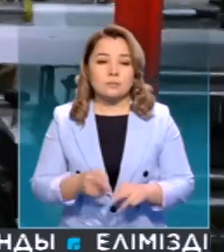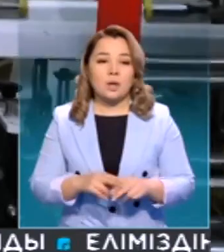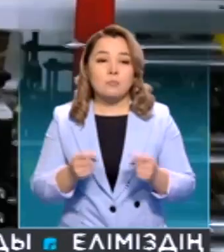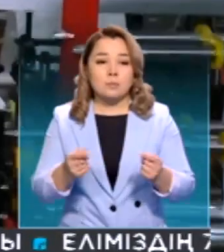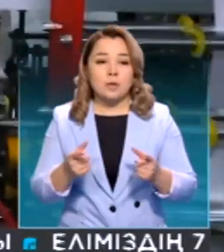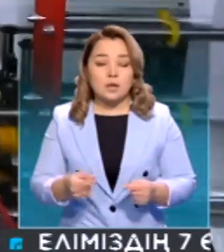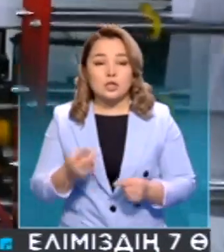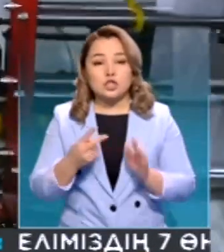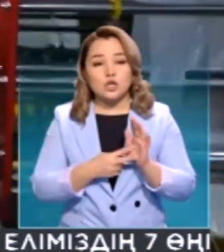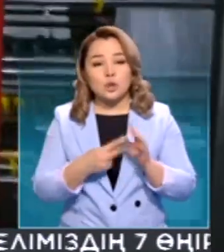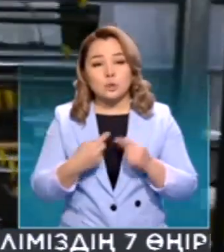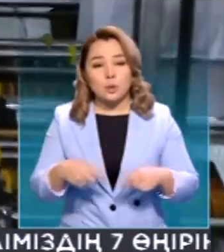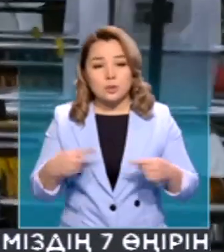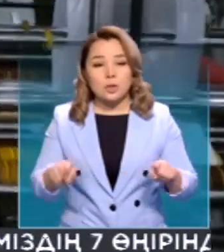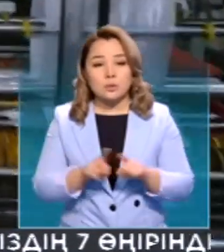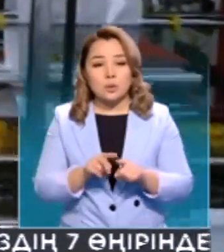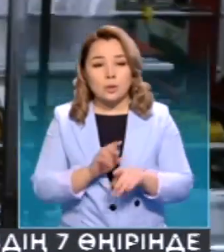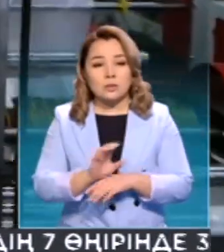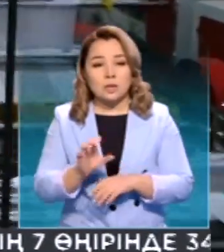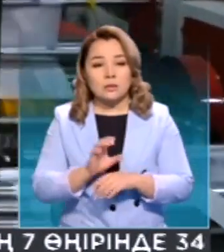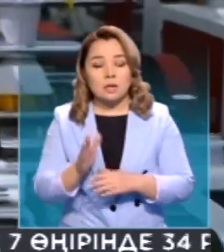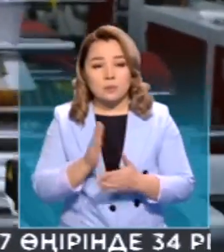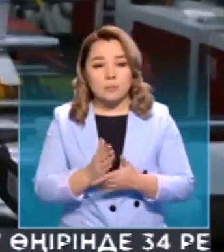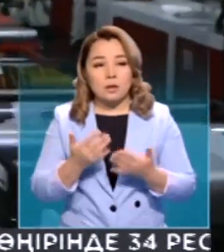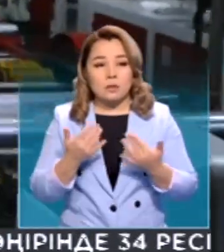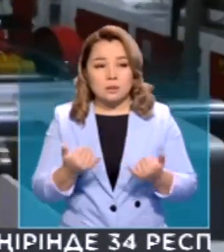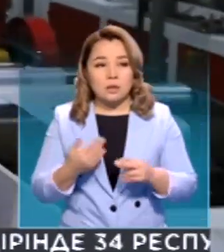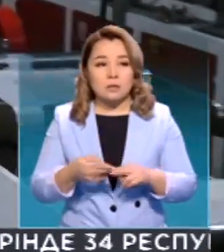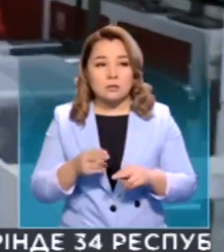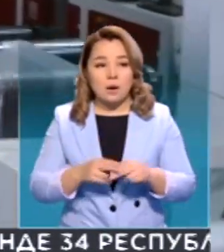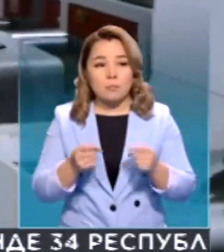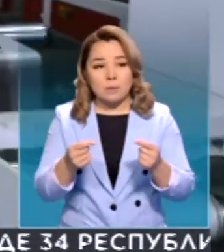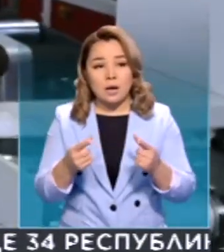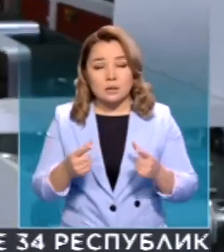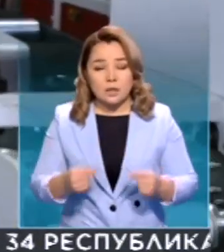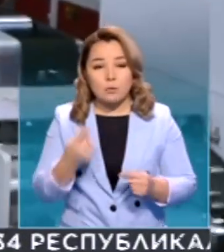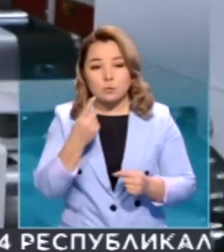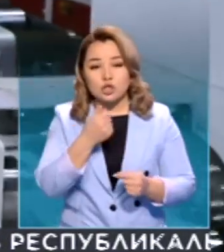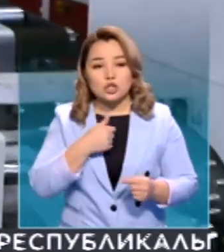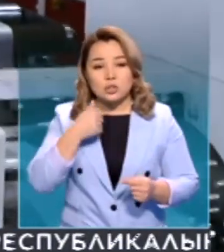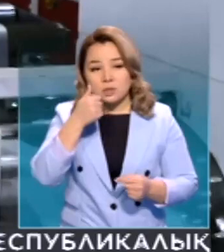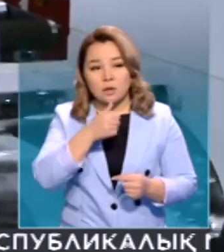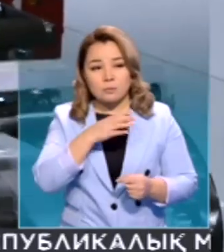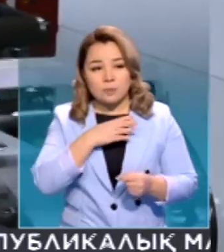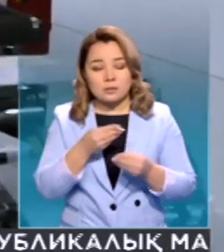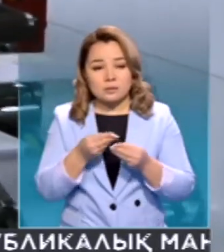пакеттердің 7 түрі шығарылады. Бұл таза экологиялық өнім, себебі мына пакеттер 1 жыл ішінде